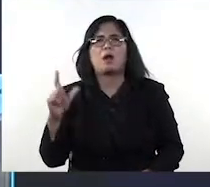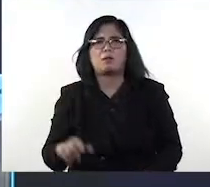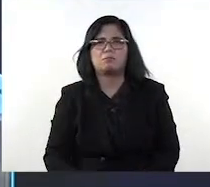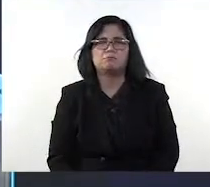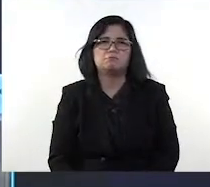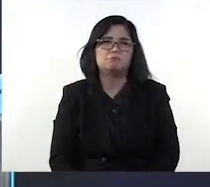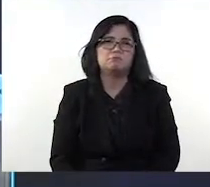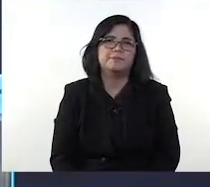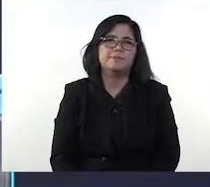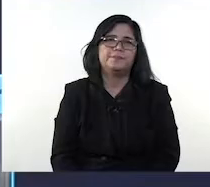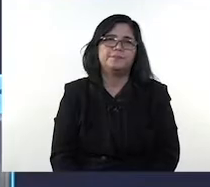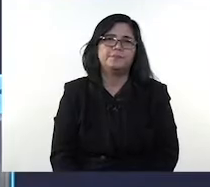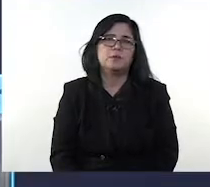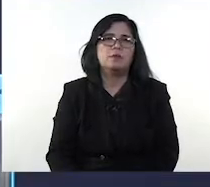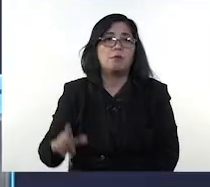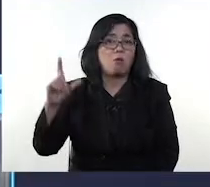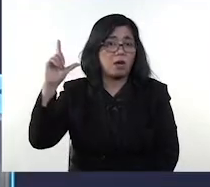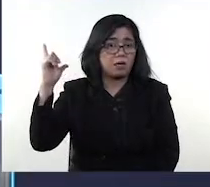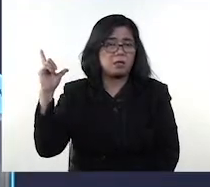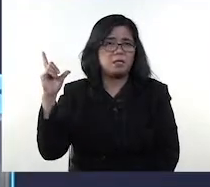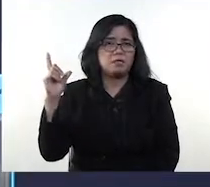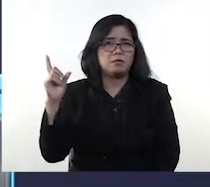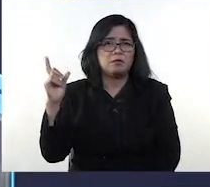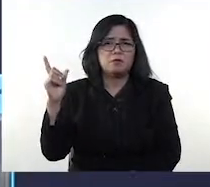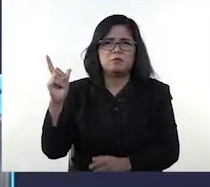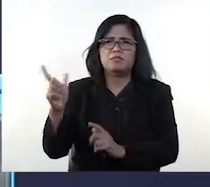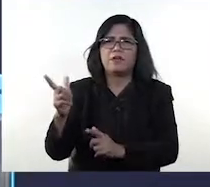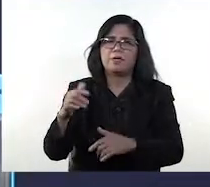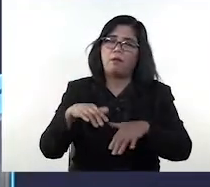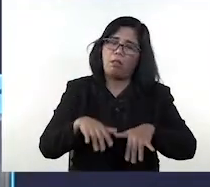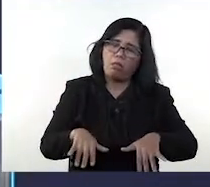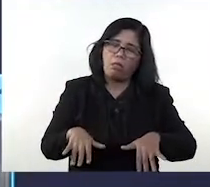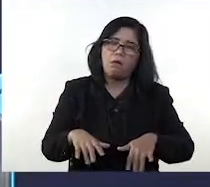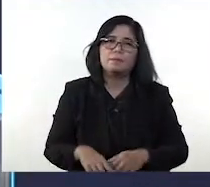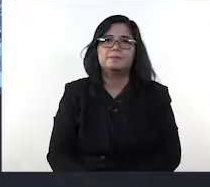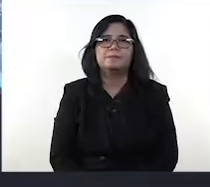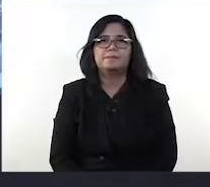Hai orang-orang tertentu Hai persenjataannya jadi lemah